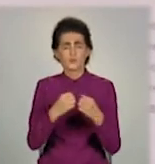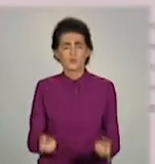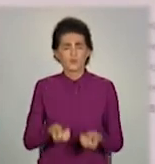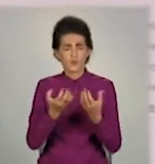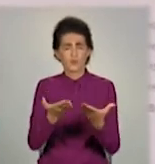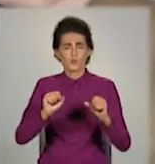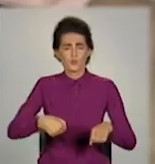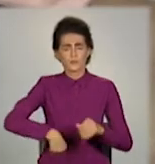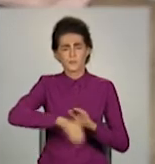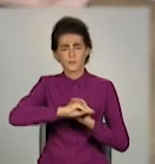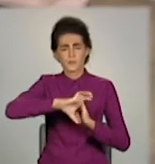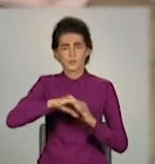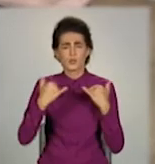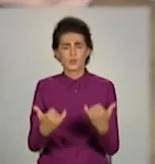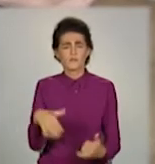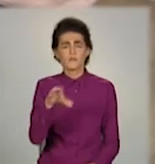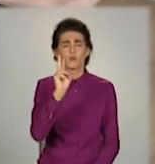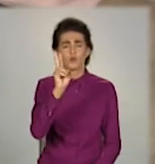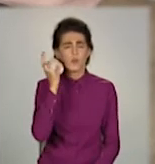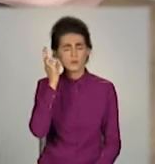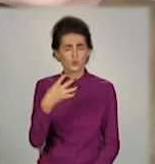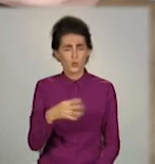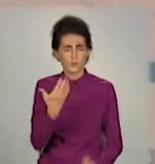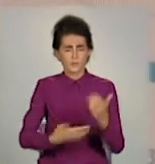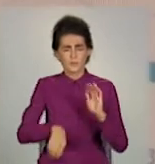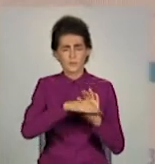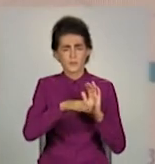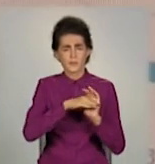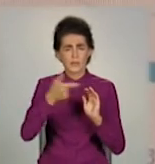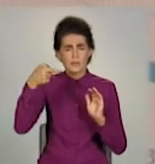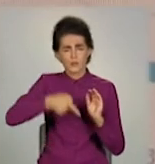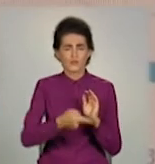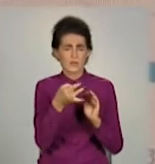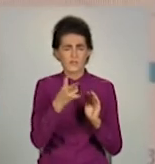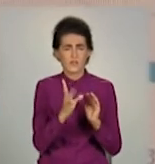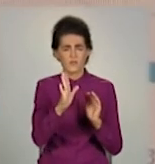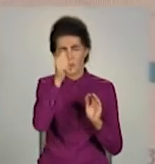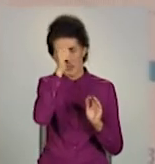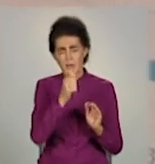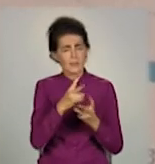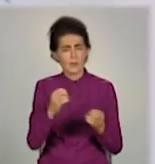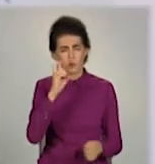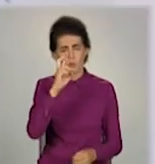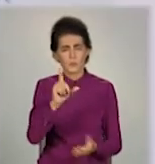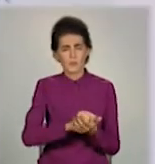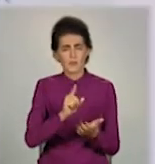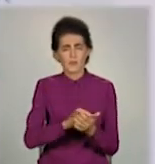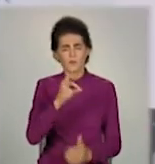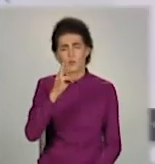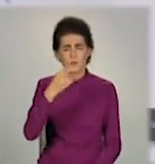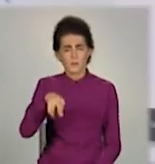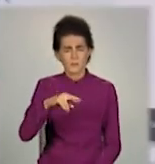можна накопичити нинішнім 40-річним, якщо відкладати по 1000 гривень у місяць в недержавний пенсійний фонд. У